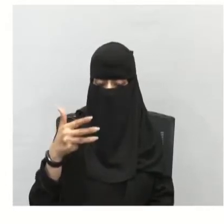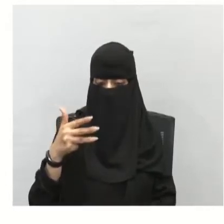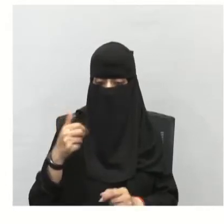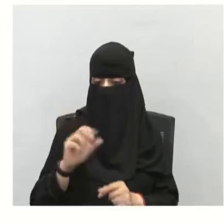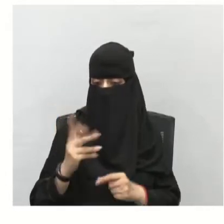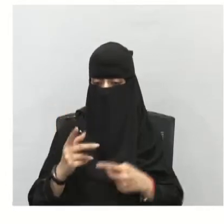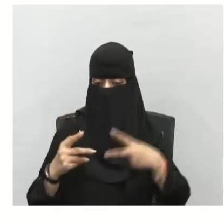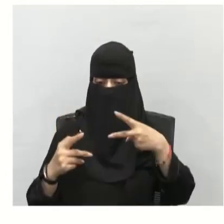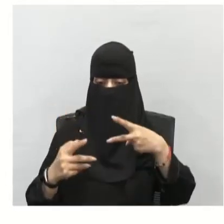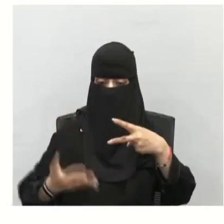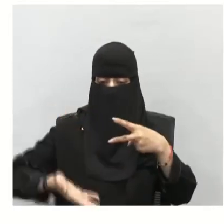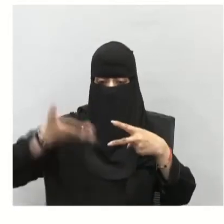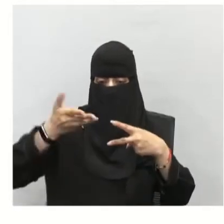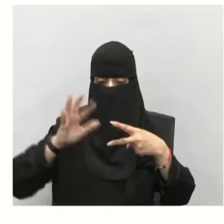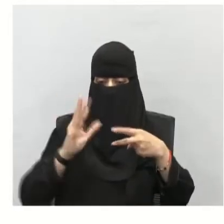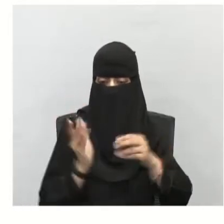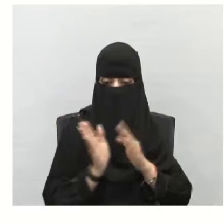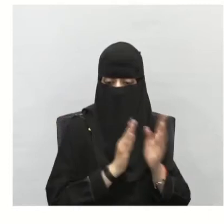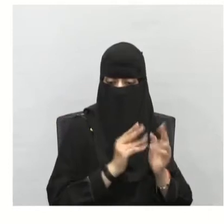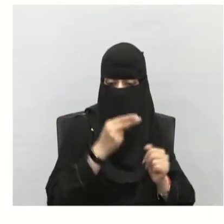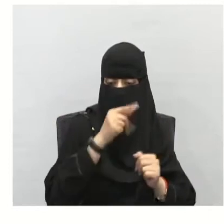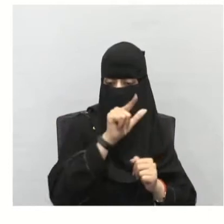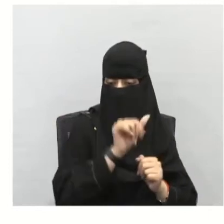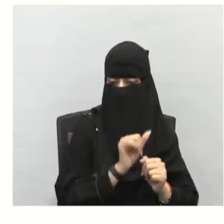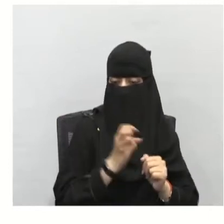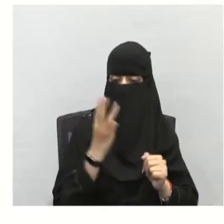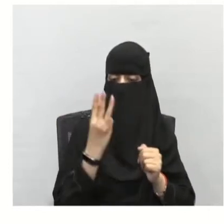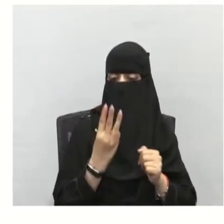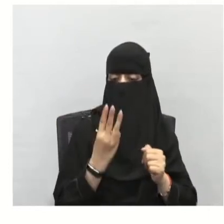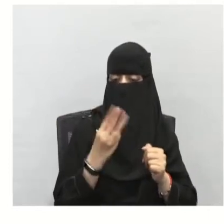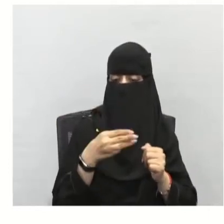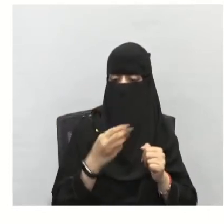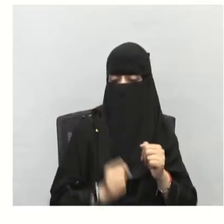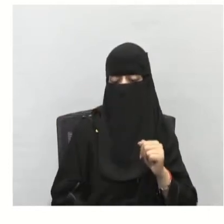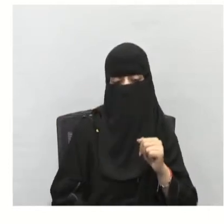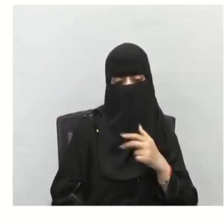أكبر من عدد النقود التي مع علي 30 ريالا.